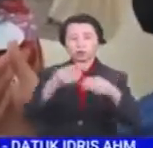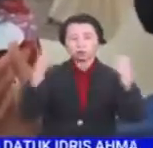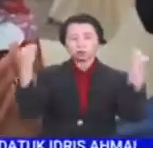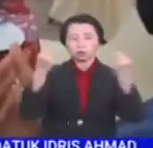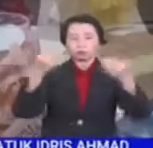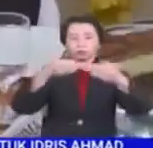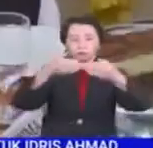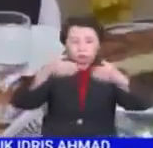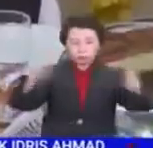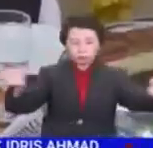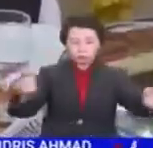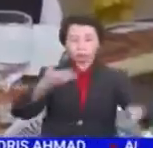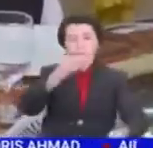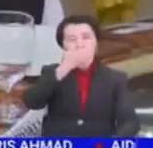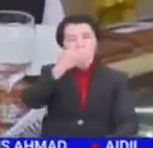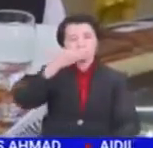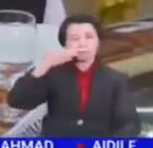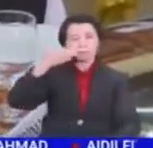berbuka puasa